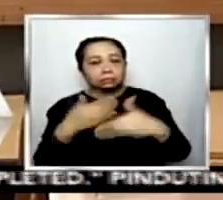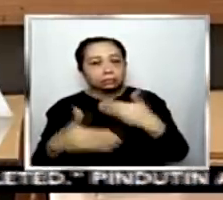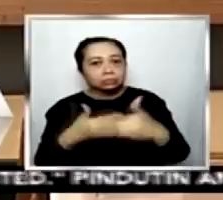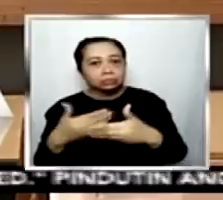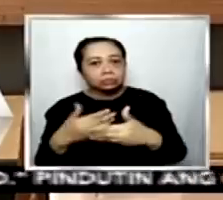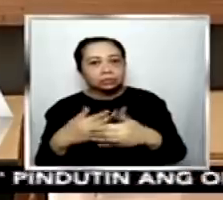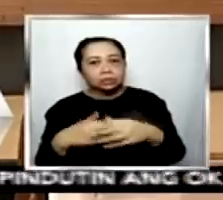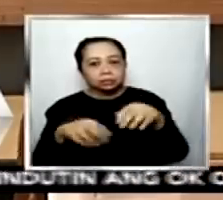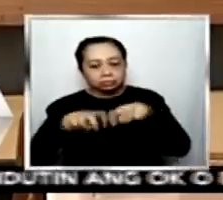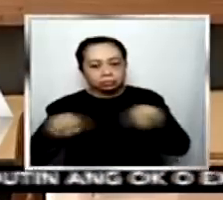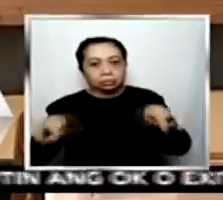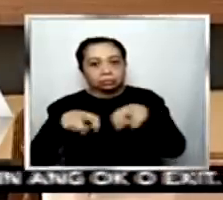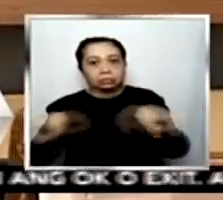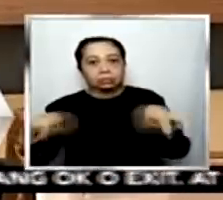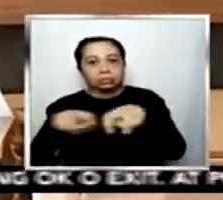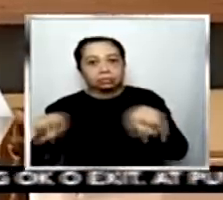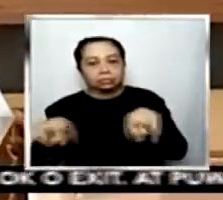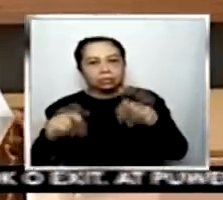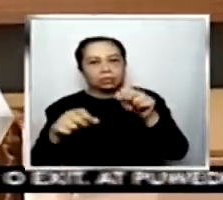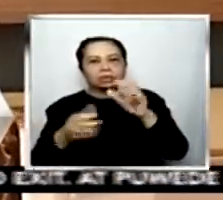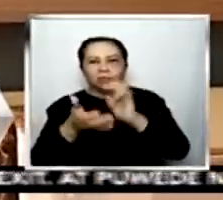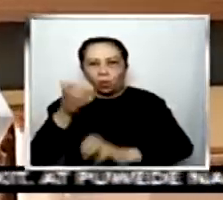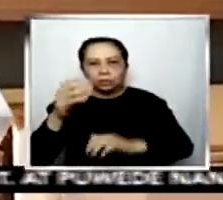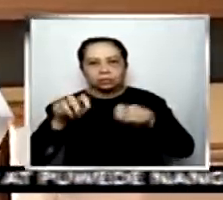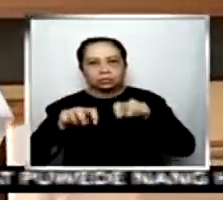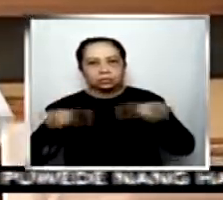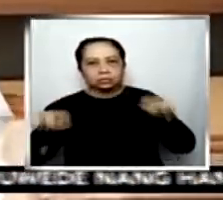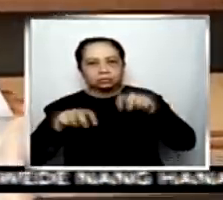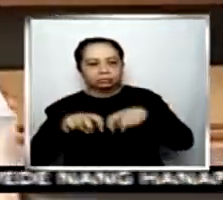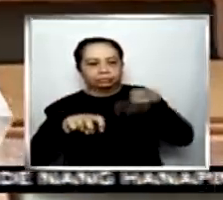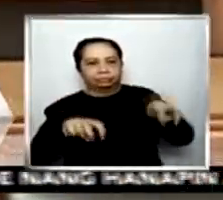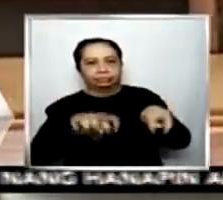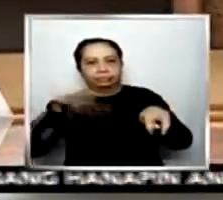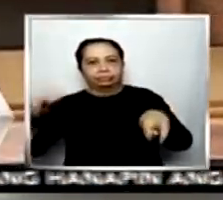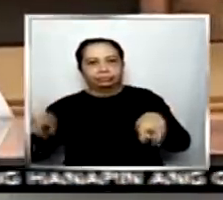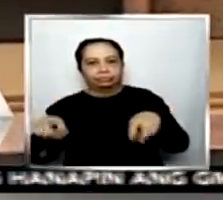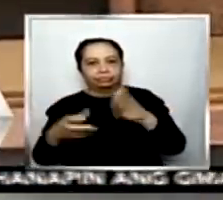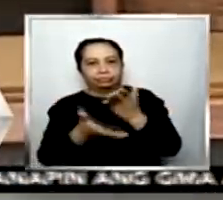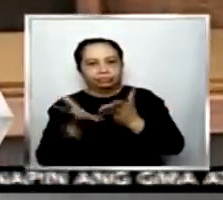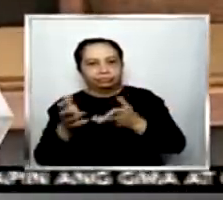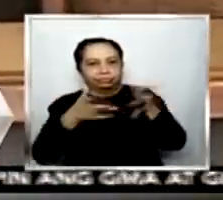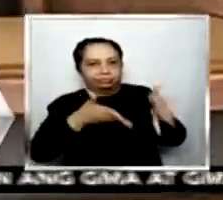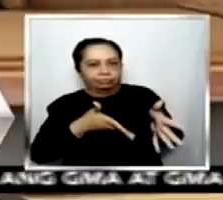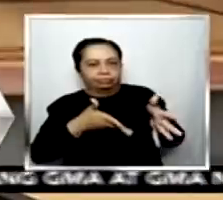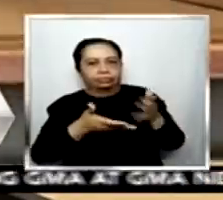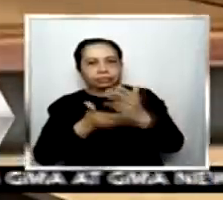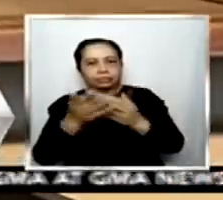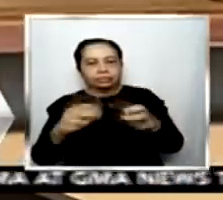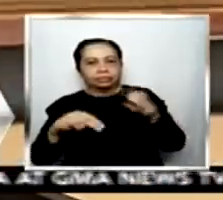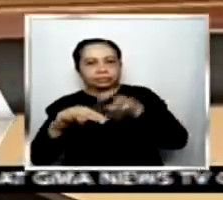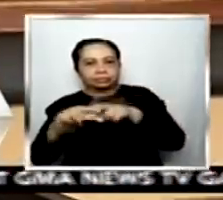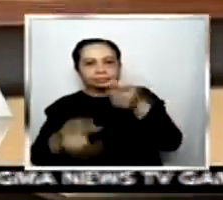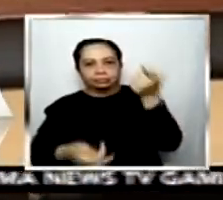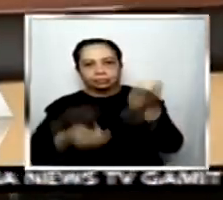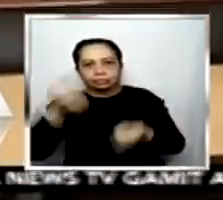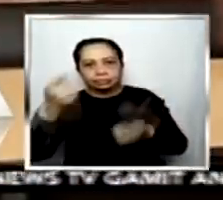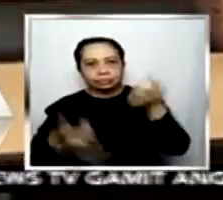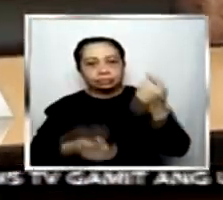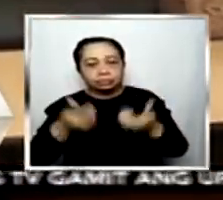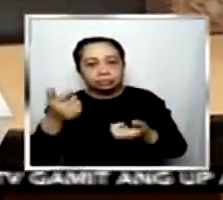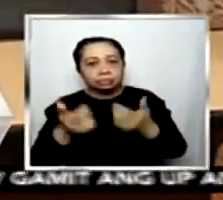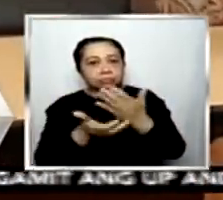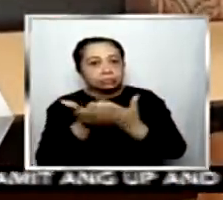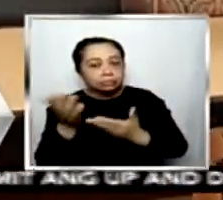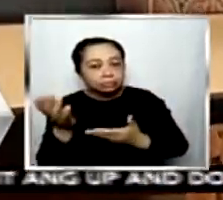mga silya na ito, pwedeng bawasan. Ito, pwedeng iwanan. Ito, tanggalin. At ito,